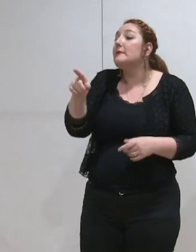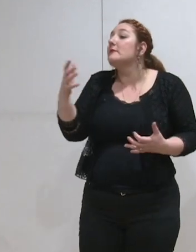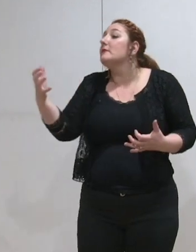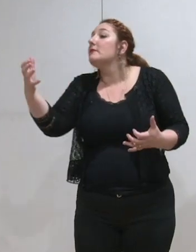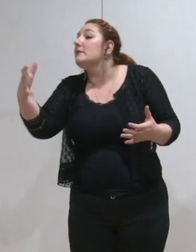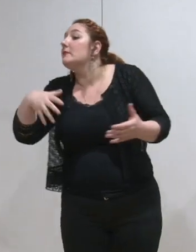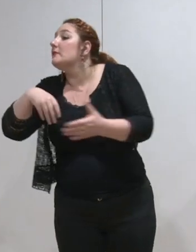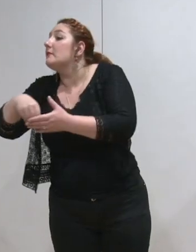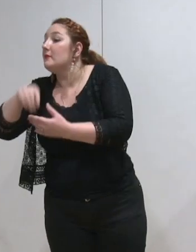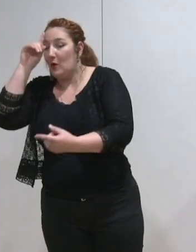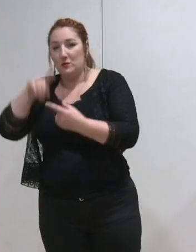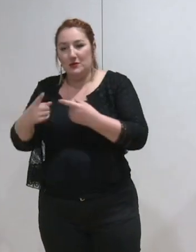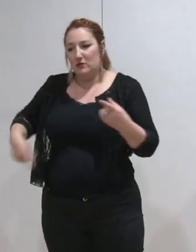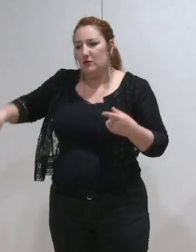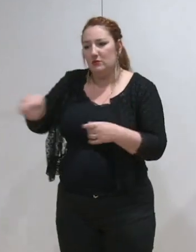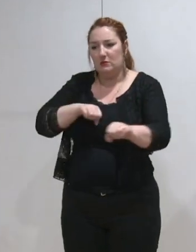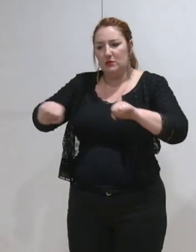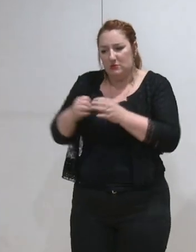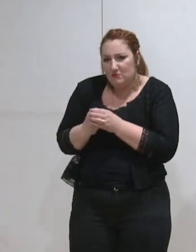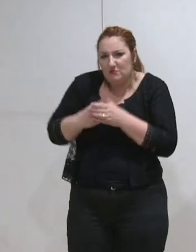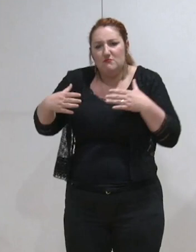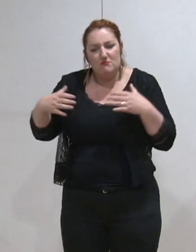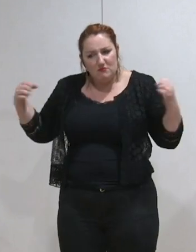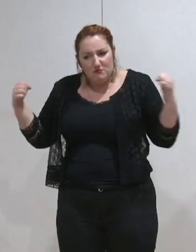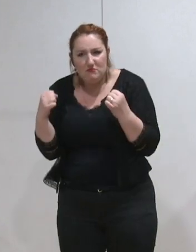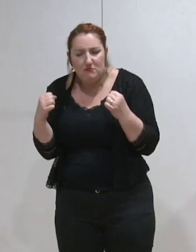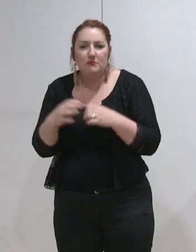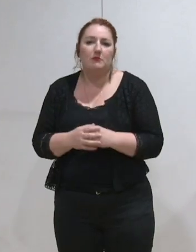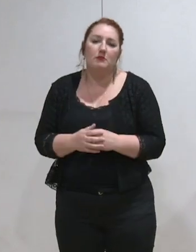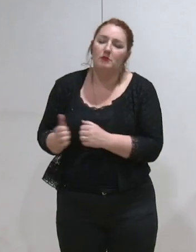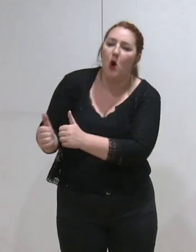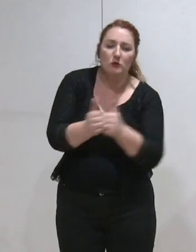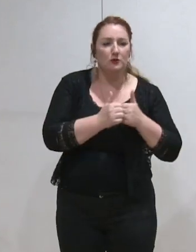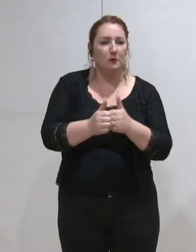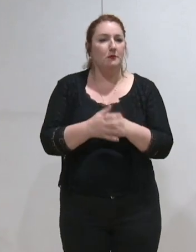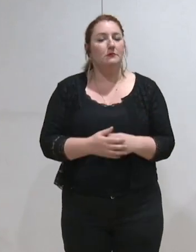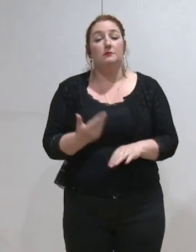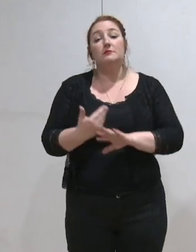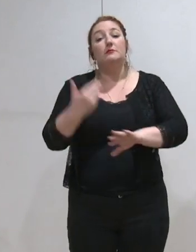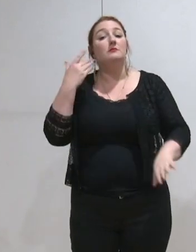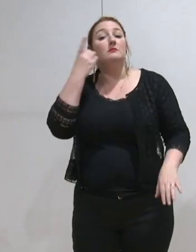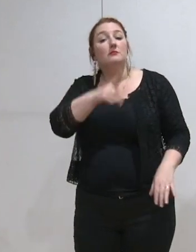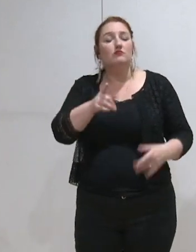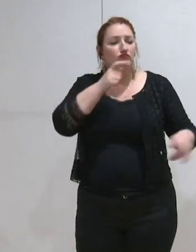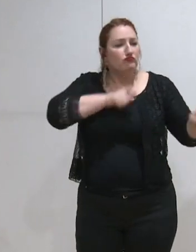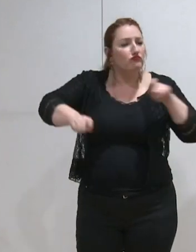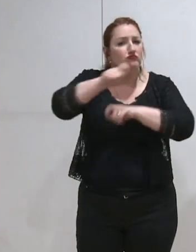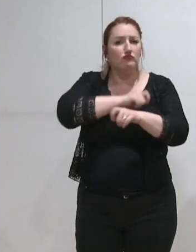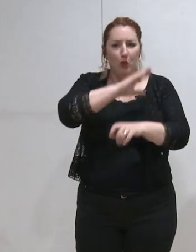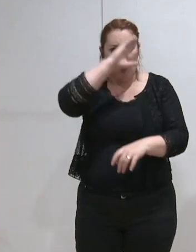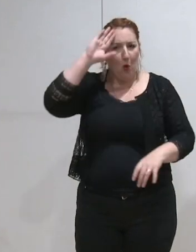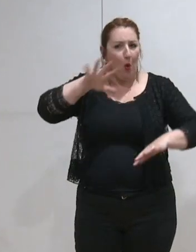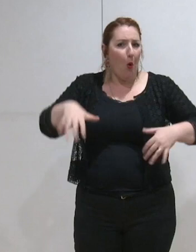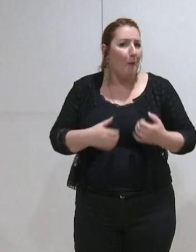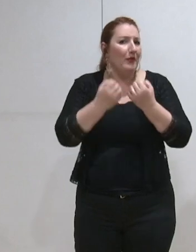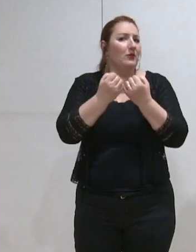agir ensemble chers collègues nous avons en novembre et décembre délibéré sur les compétences que nous voulions voir assumer à l'échelle intercommunale c'était la première